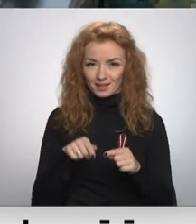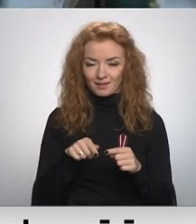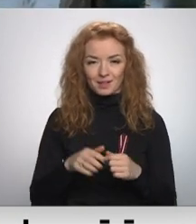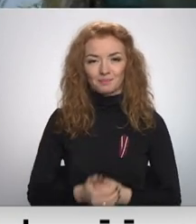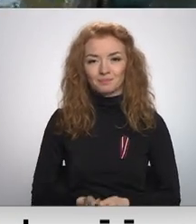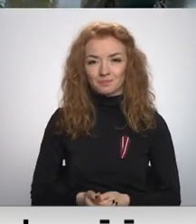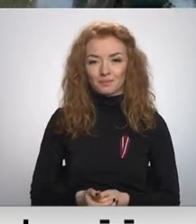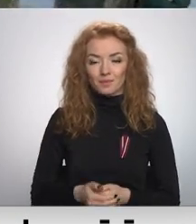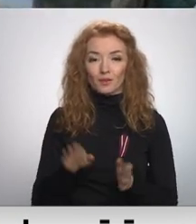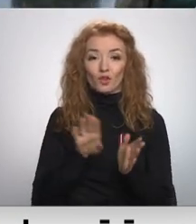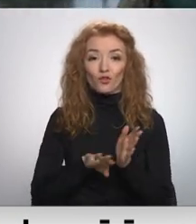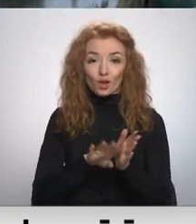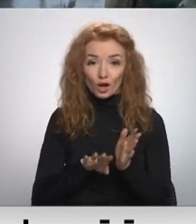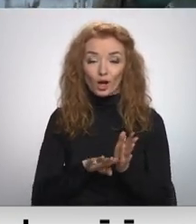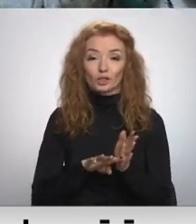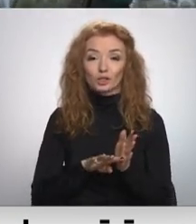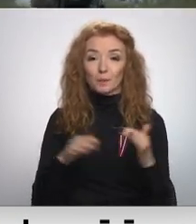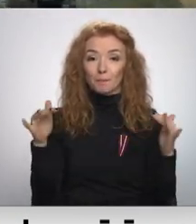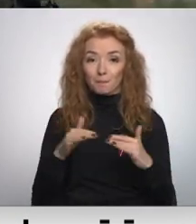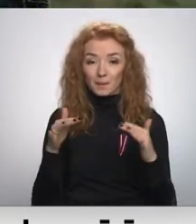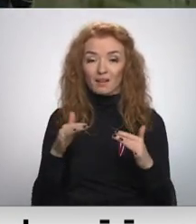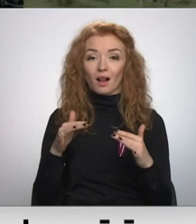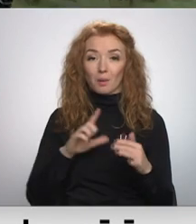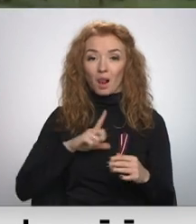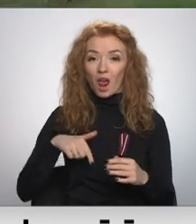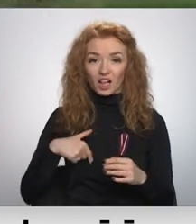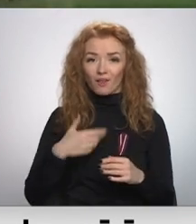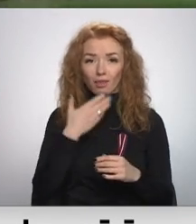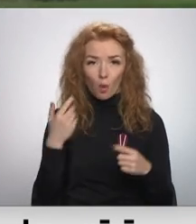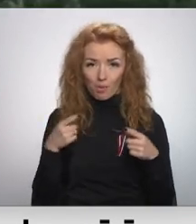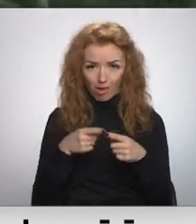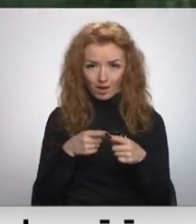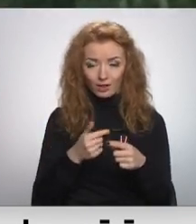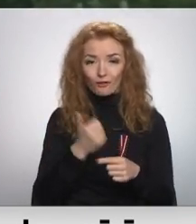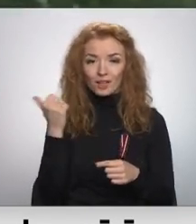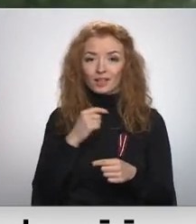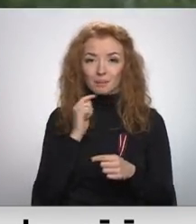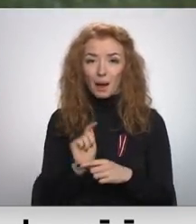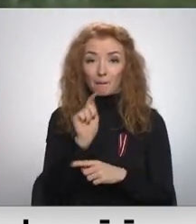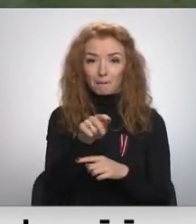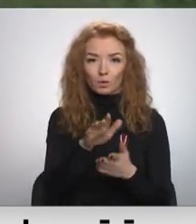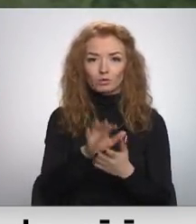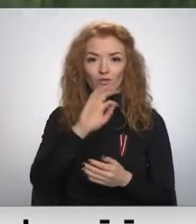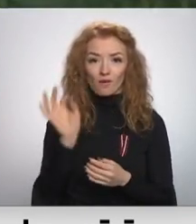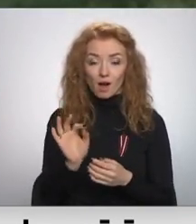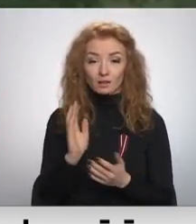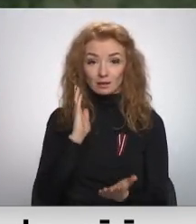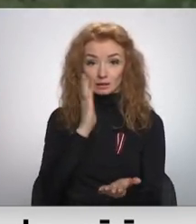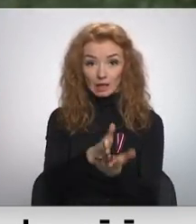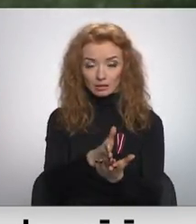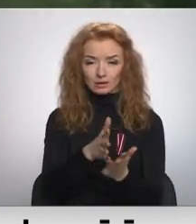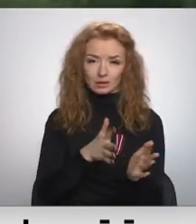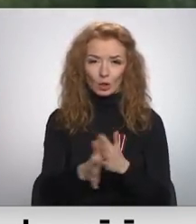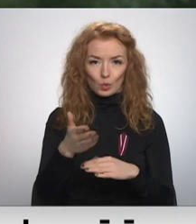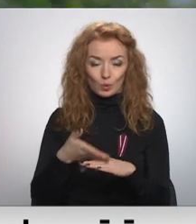virzienā. Vienkāršākais skaidrojums – migrantiem Latvija nav galamērķis. Viņi cenšas tikt uz Vāciju, un taisnākais ceļš ir caur